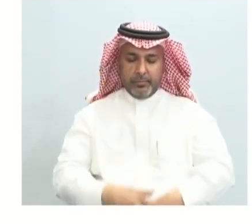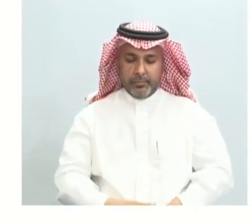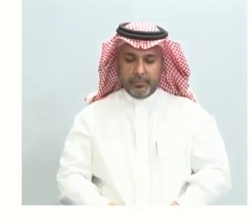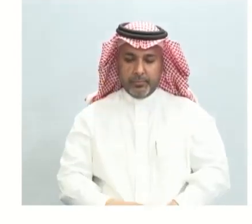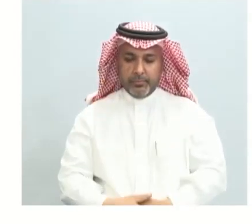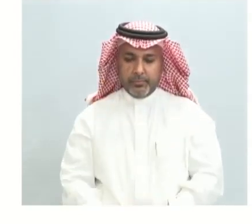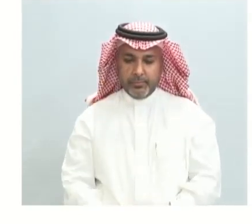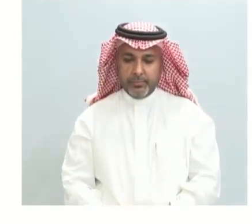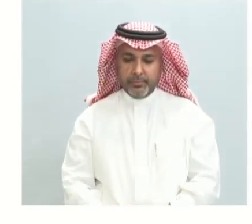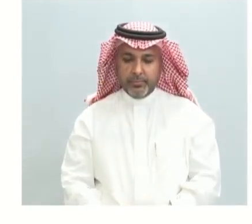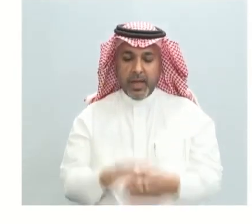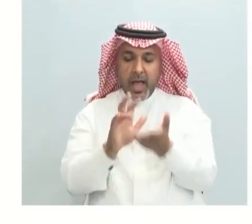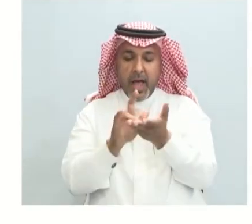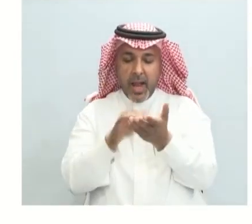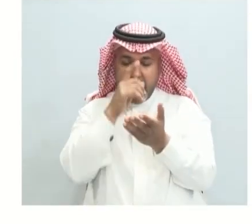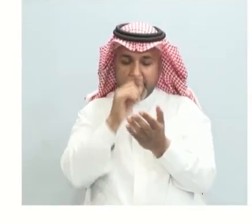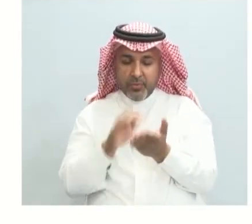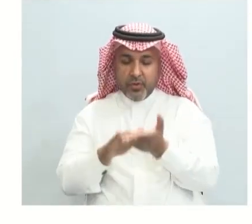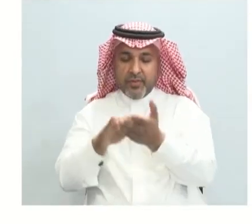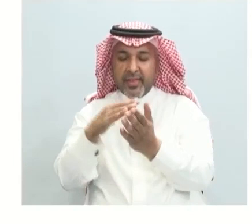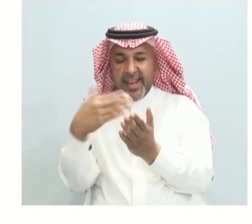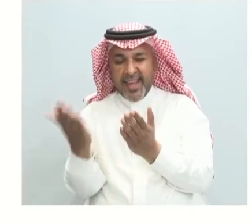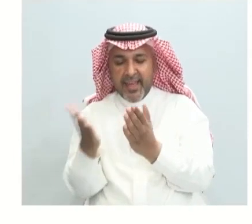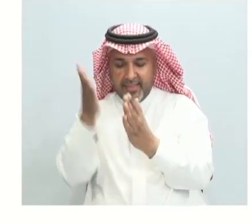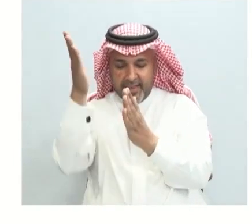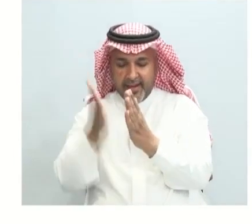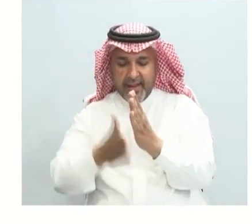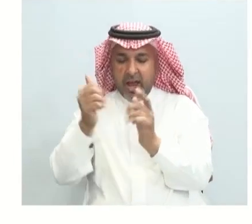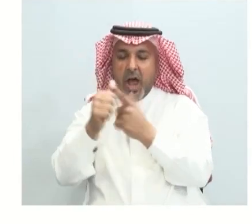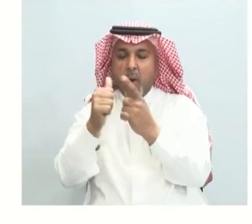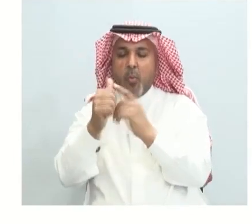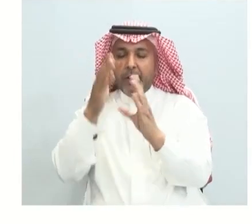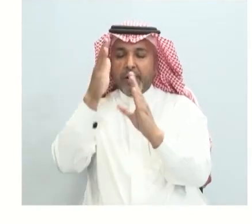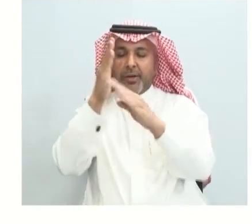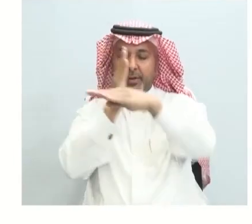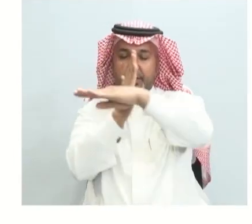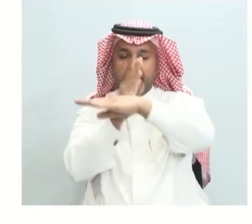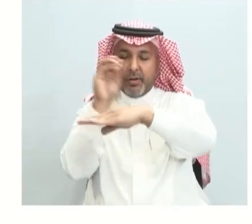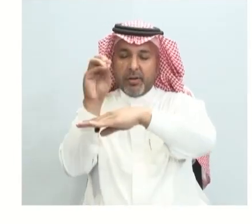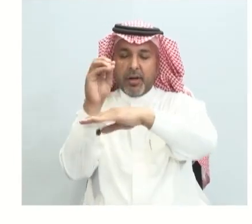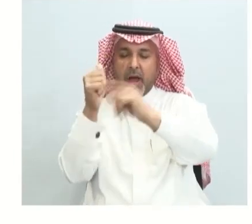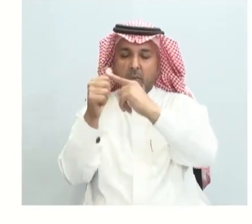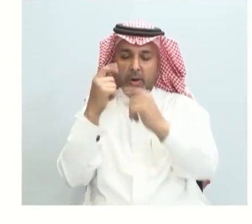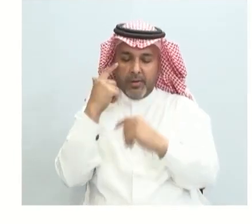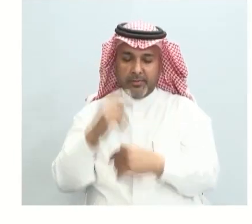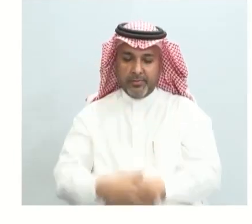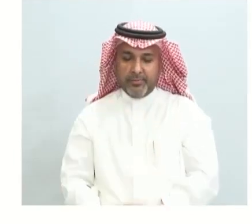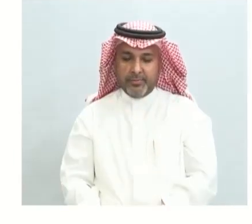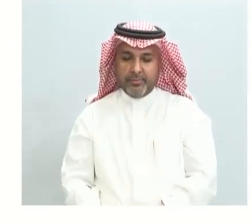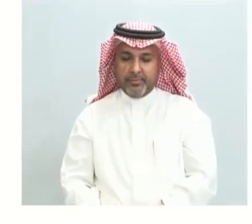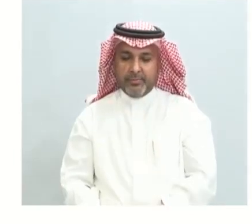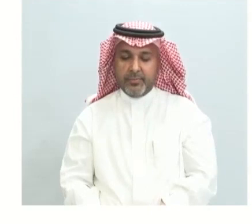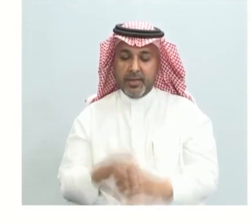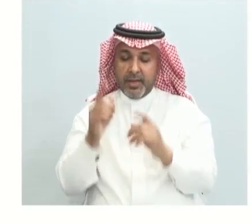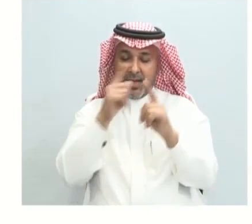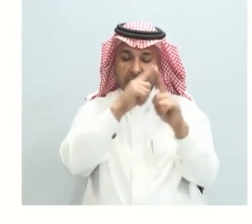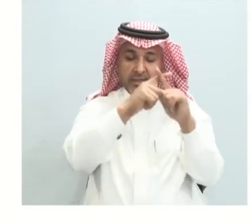بتطلع لك هذه الاله الحاسبه دائما تطلع لك اللي في الربع الاول طيب لو كانت الزاويه هنا حيطلع جوابك غلط لو